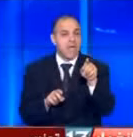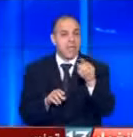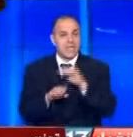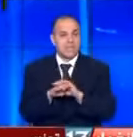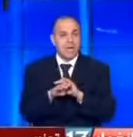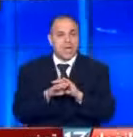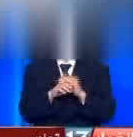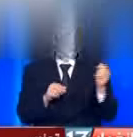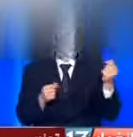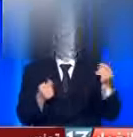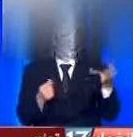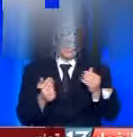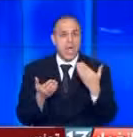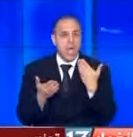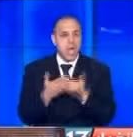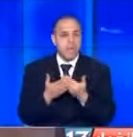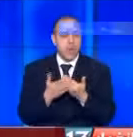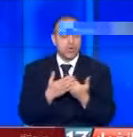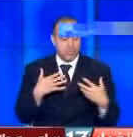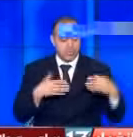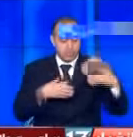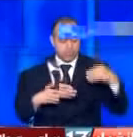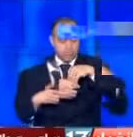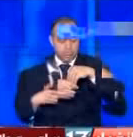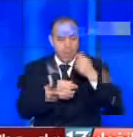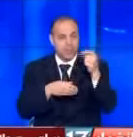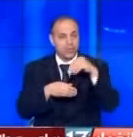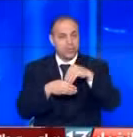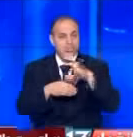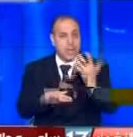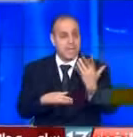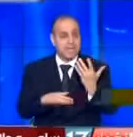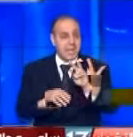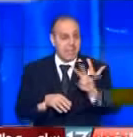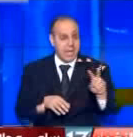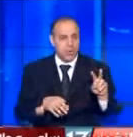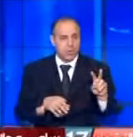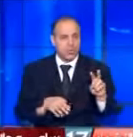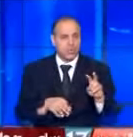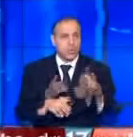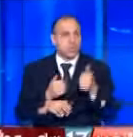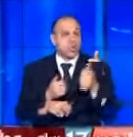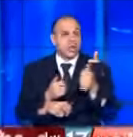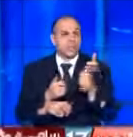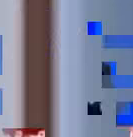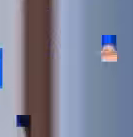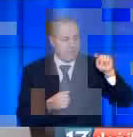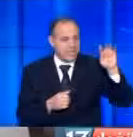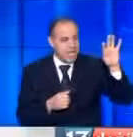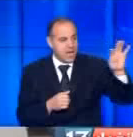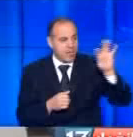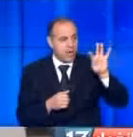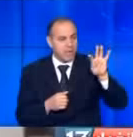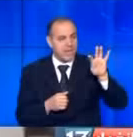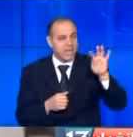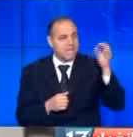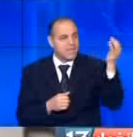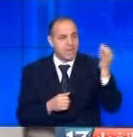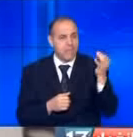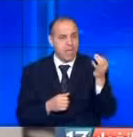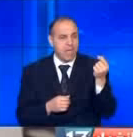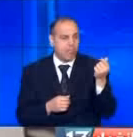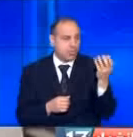18.3% اللي هي أقل نسبة. شوفر هنا هو المدن تاع الولايات الكل كيما بينت 50% اللي يفا في تونس